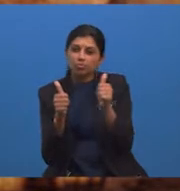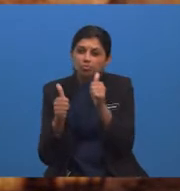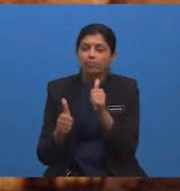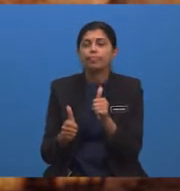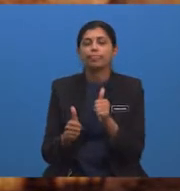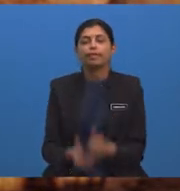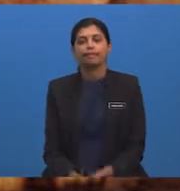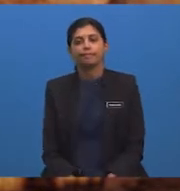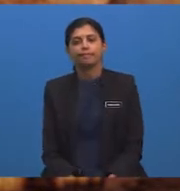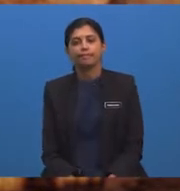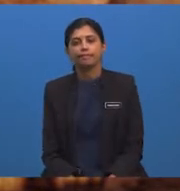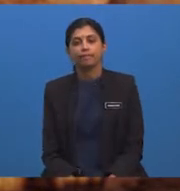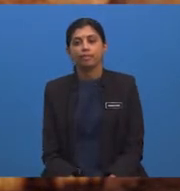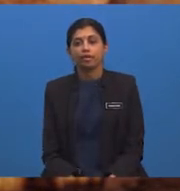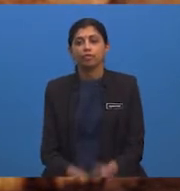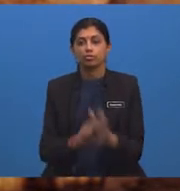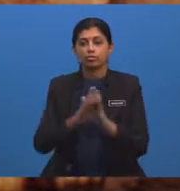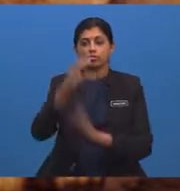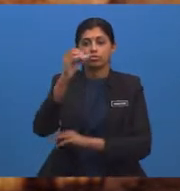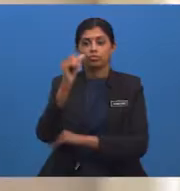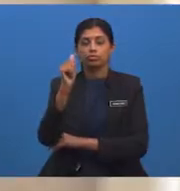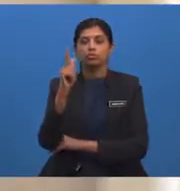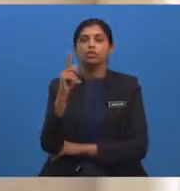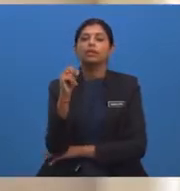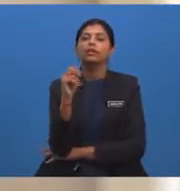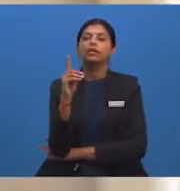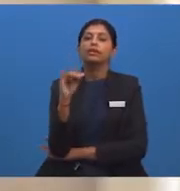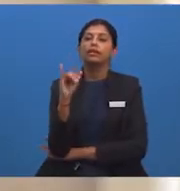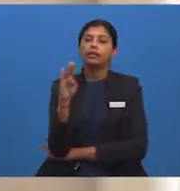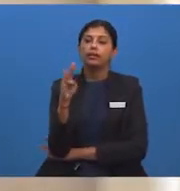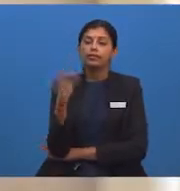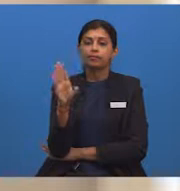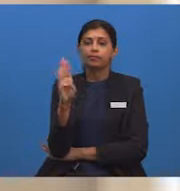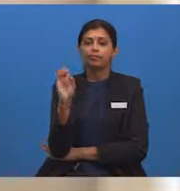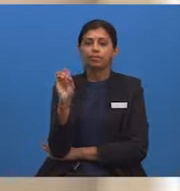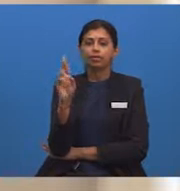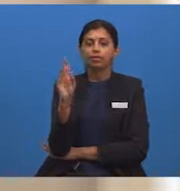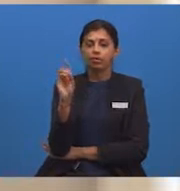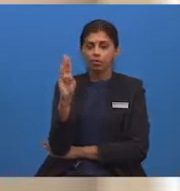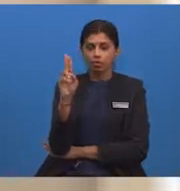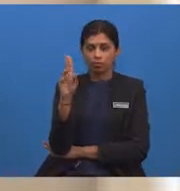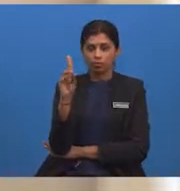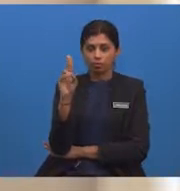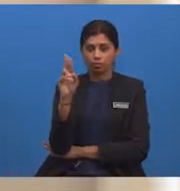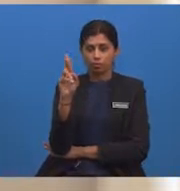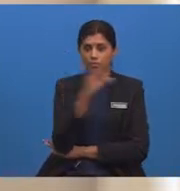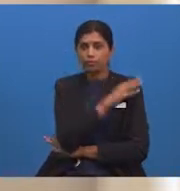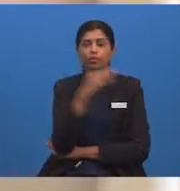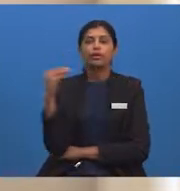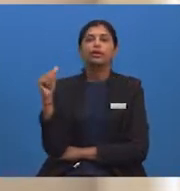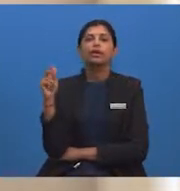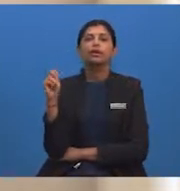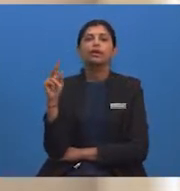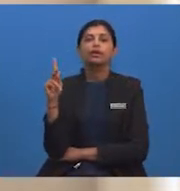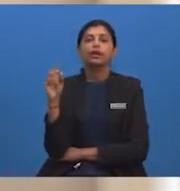Buktinya dengan pembinaan Candi Borobudur dan Angkor Wat. Candi ini menjadi pusat keagamaan dan berperanan